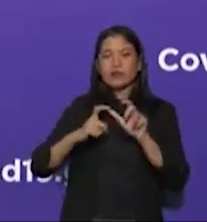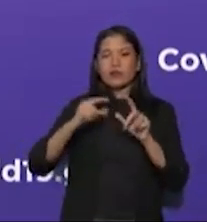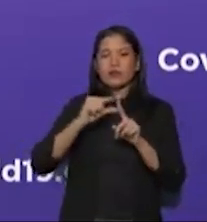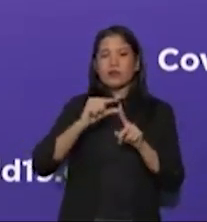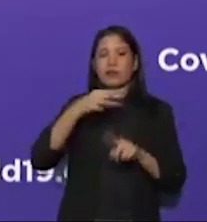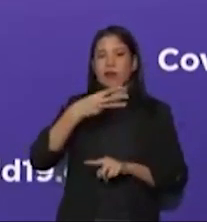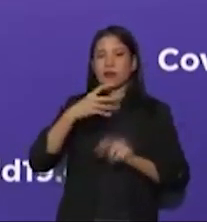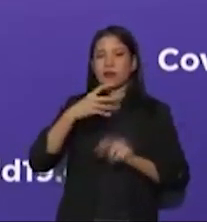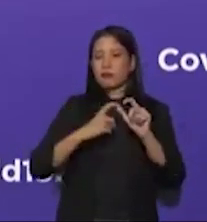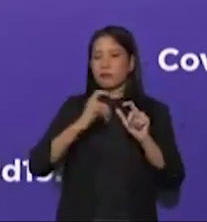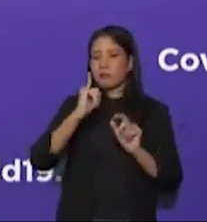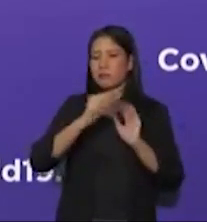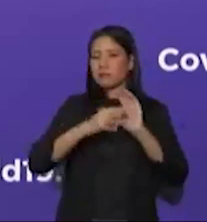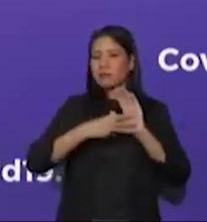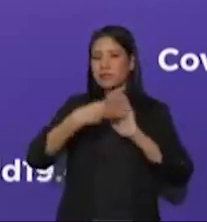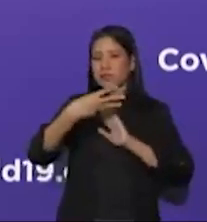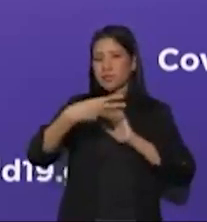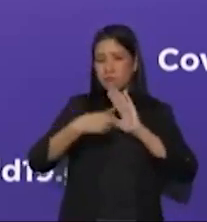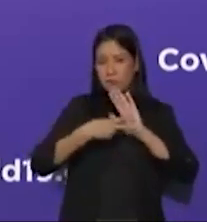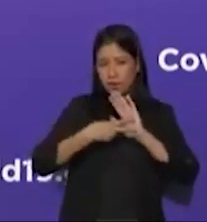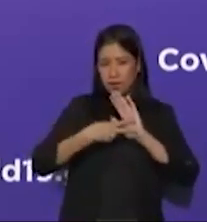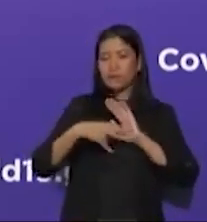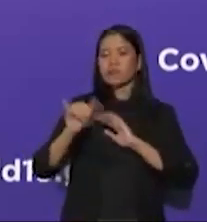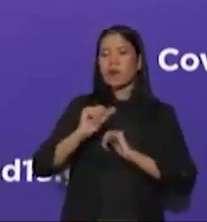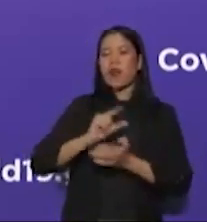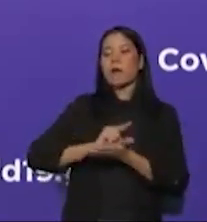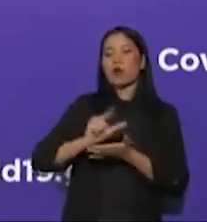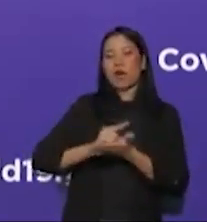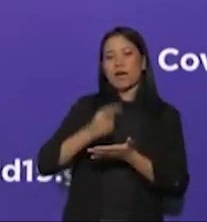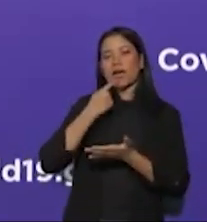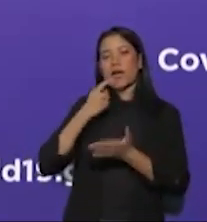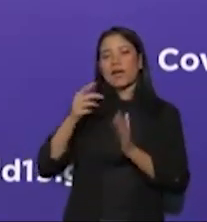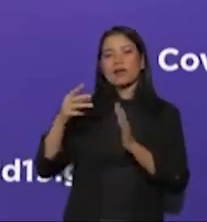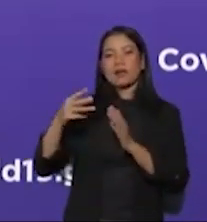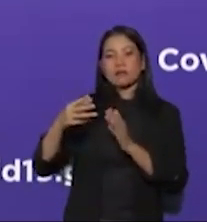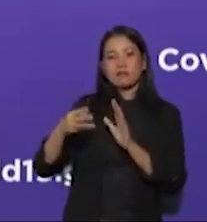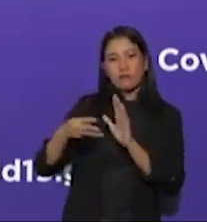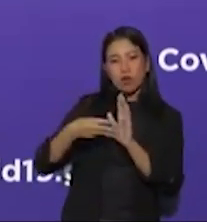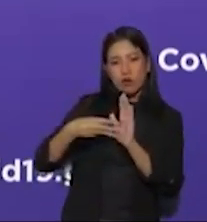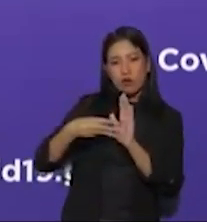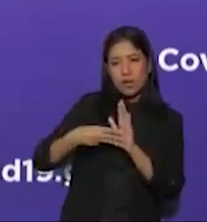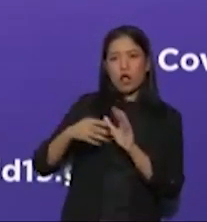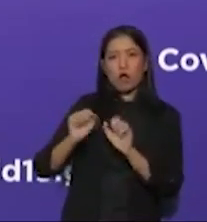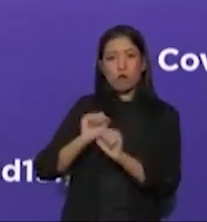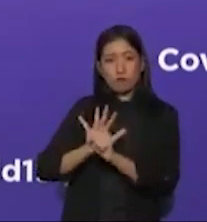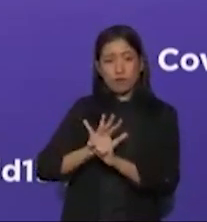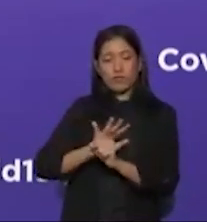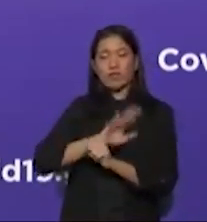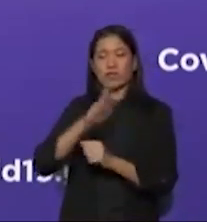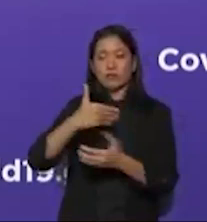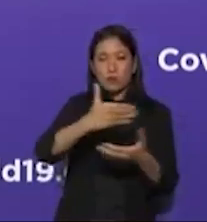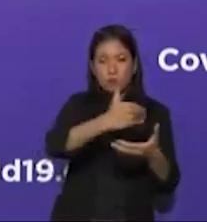pukul 12.00 WIB hari ini Kita sudah melaksanakan pemeriksaan